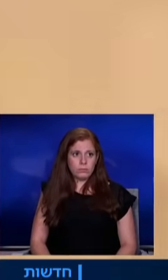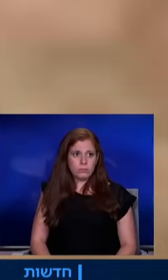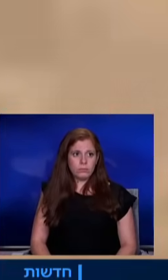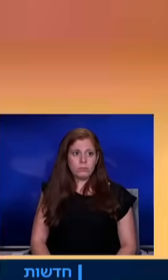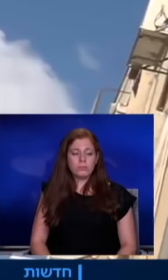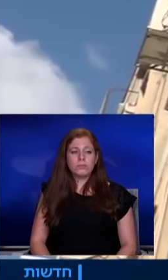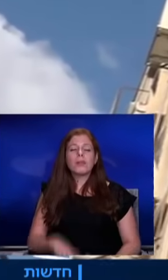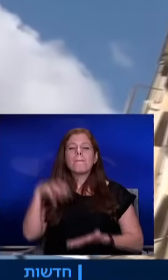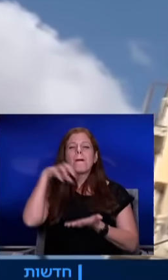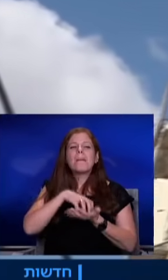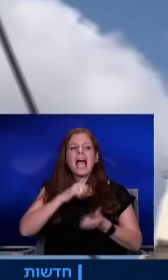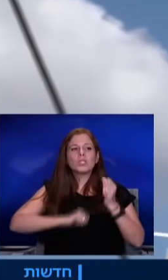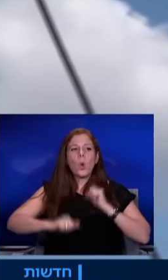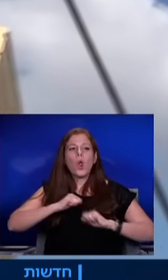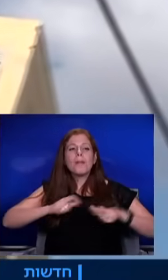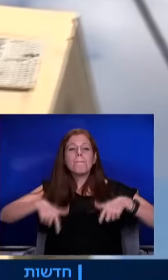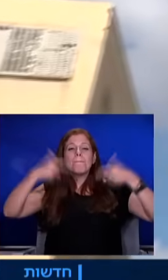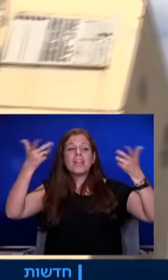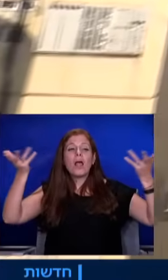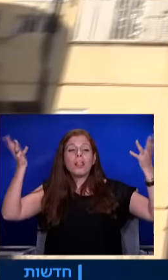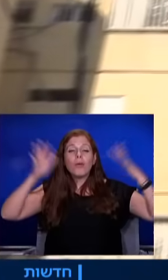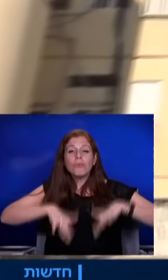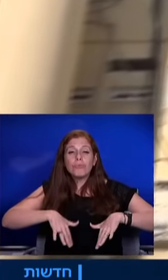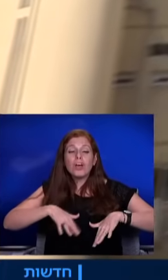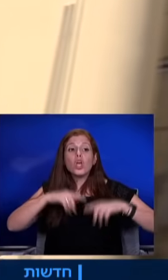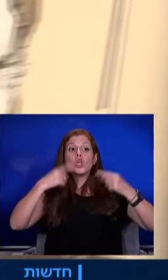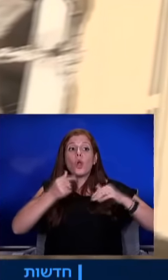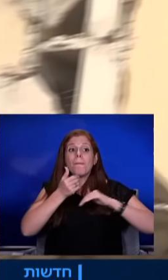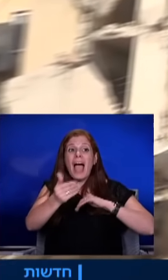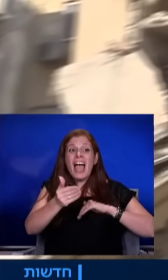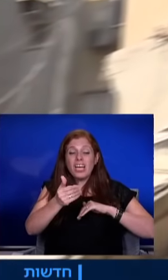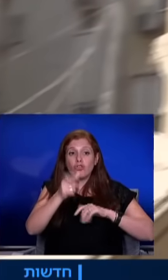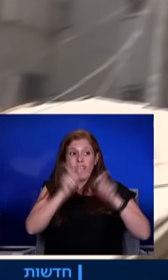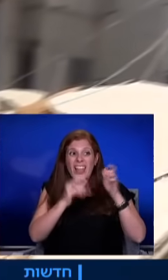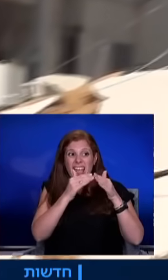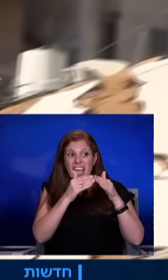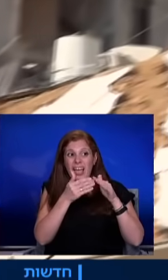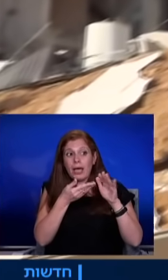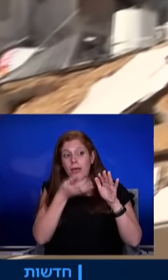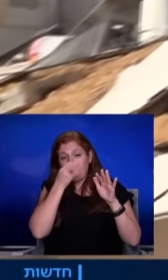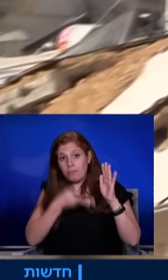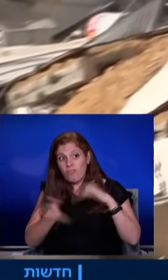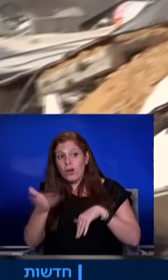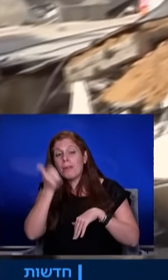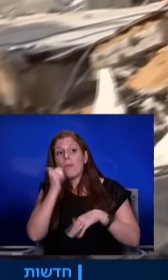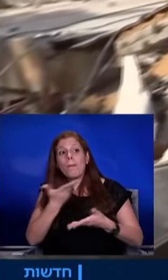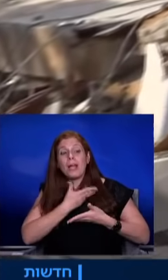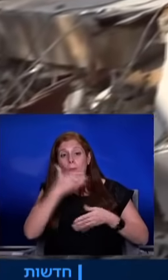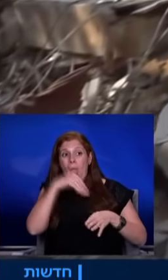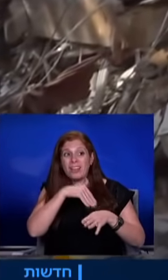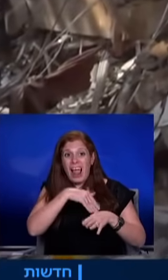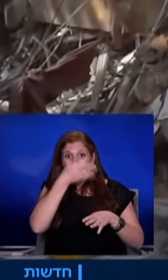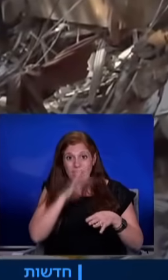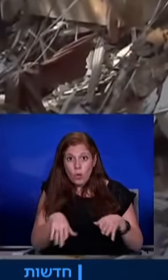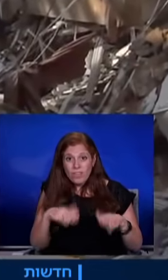במרכז חולון, בניין קורס יום אחרי שהוא מפונה מדייריו. אתמול הם קיבלו התראה לעזוב את הבניין, וכמה שיותר מהר.